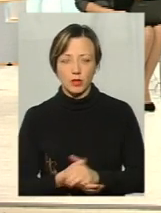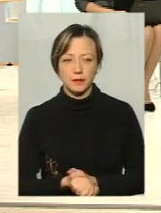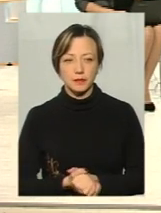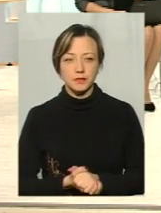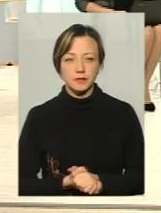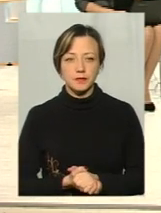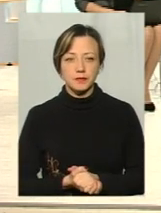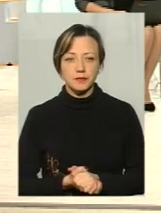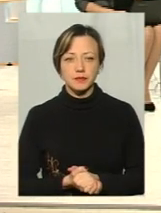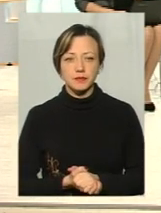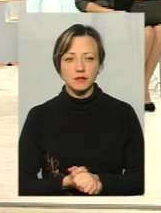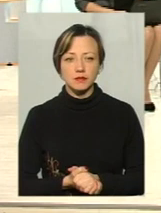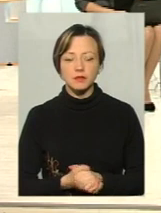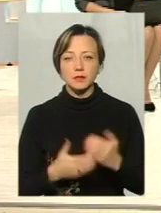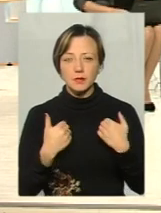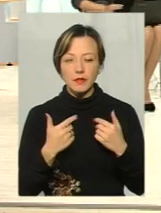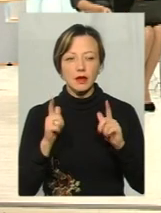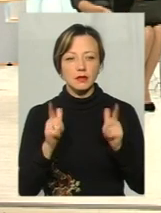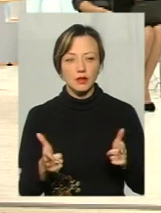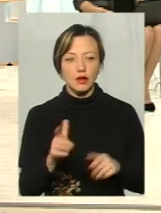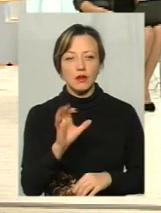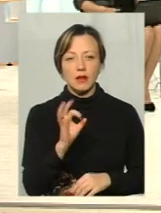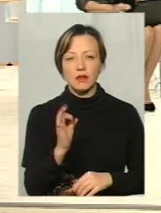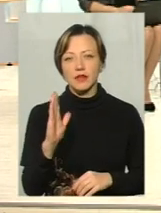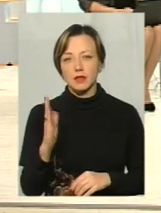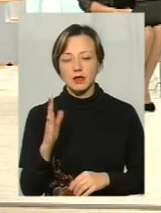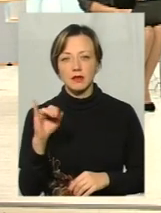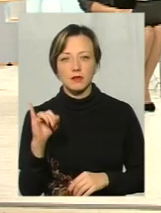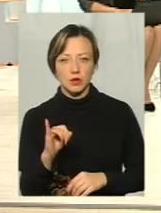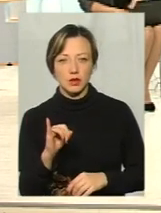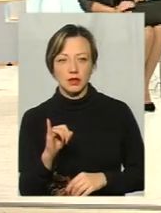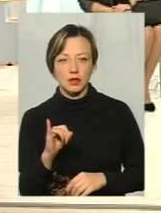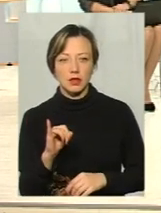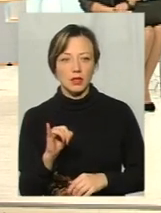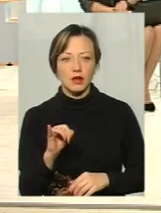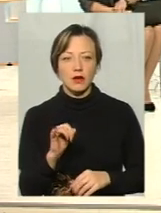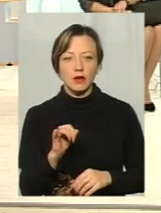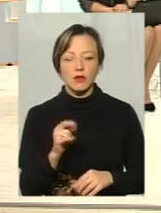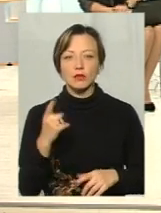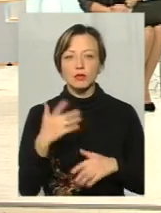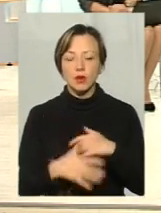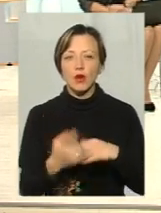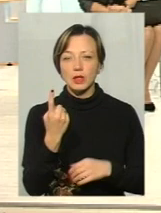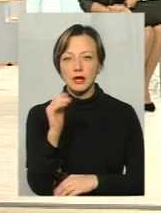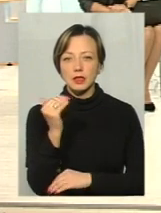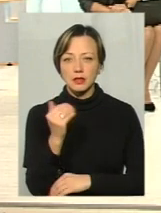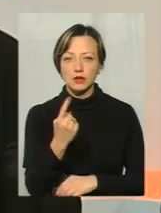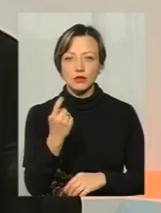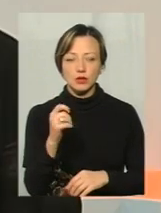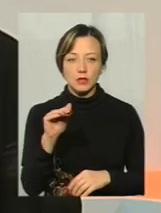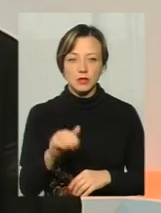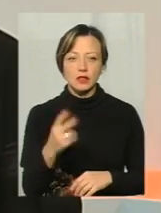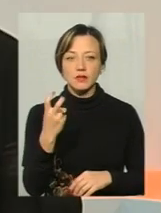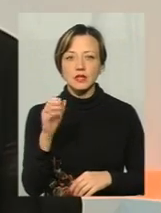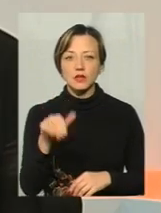Ну я також, я згідна з Оленою Валентинівною. І, ну, кажете, розумієте, одна дитина – це 100 тисяч,